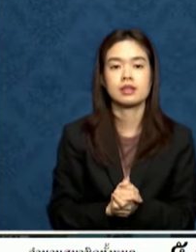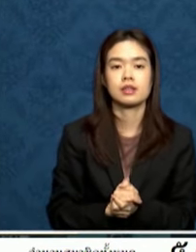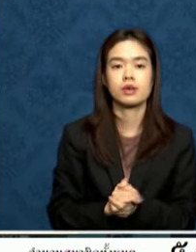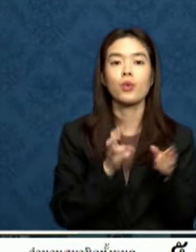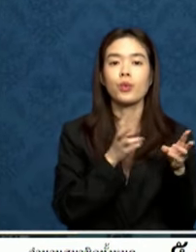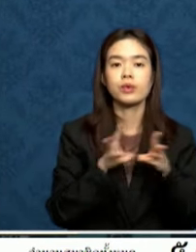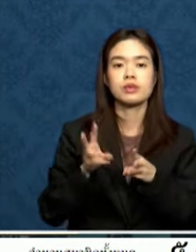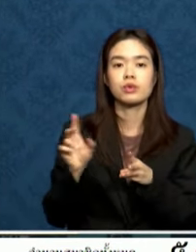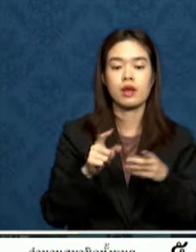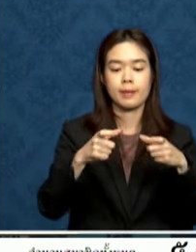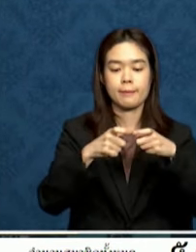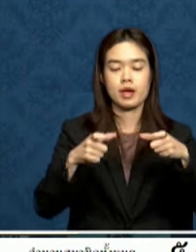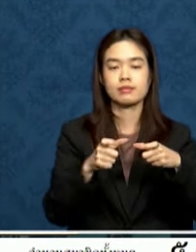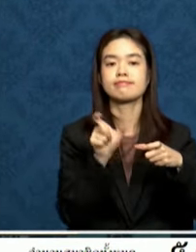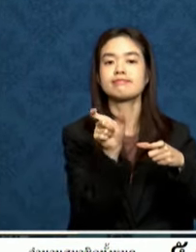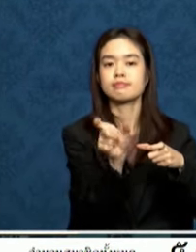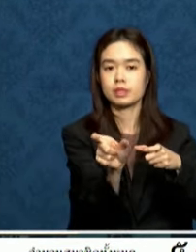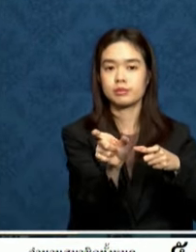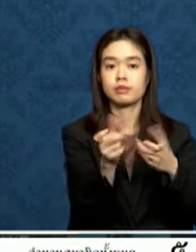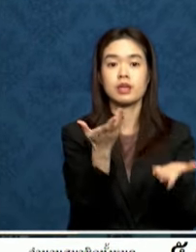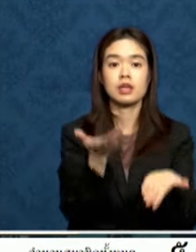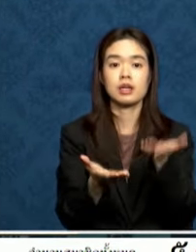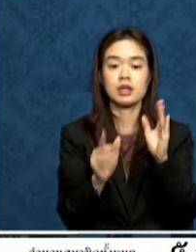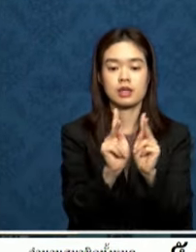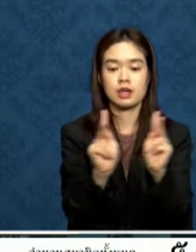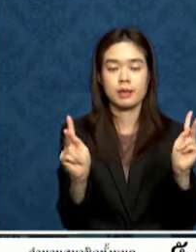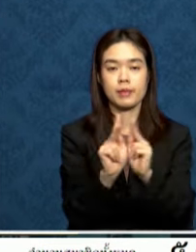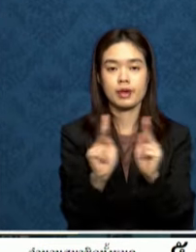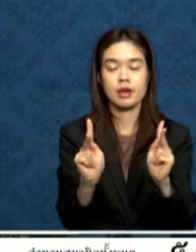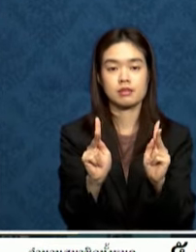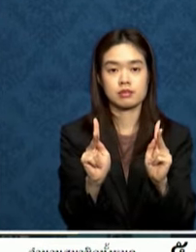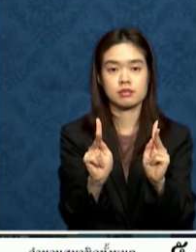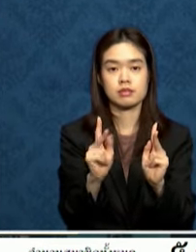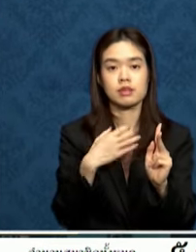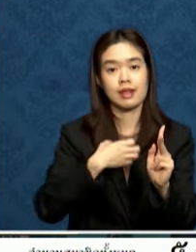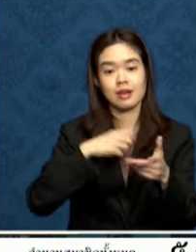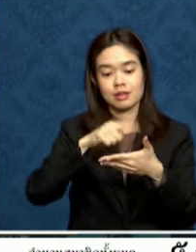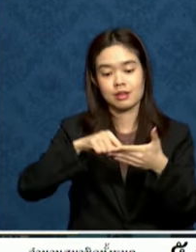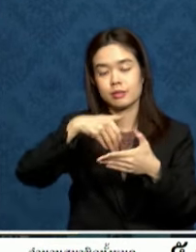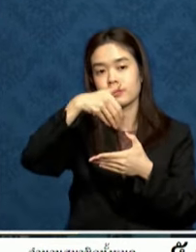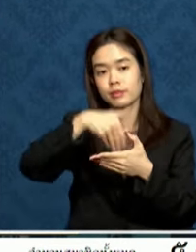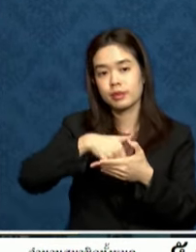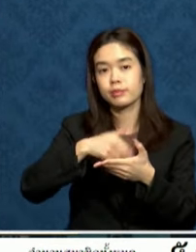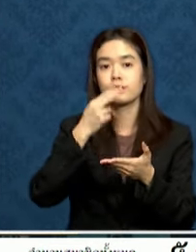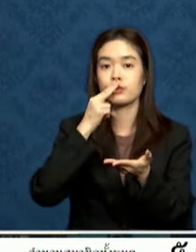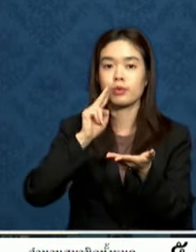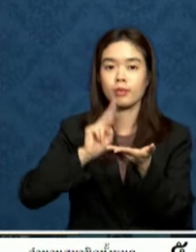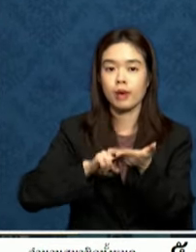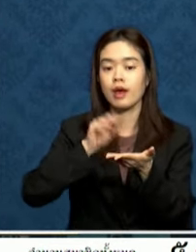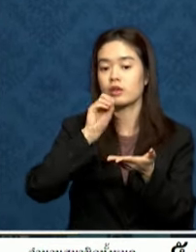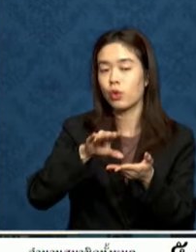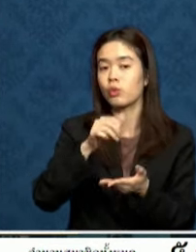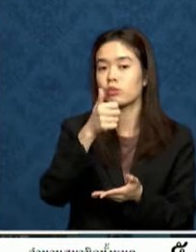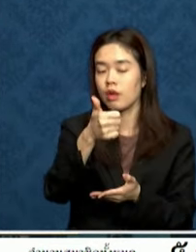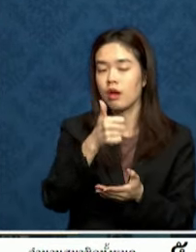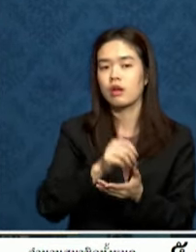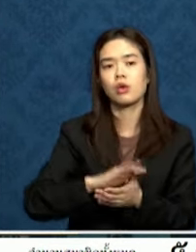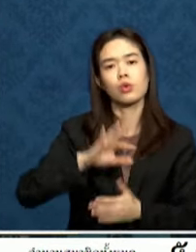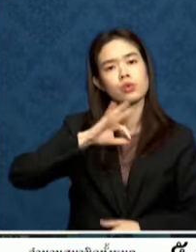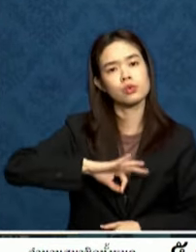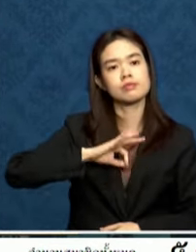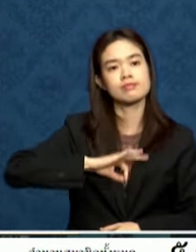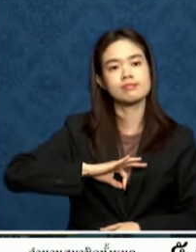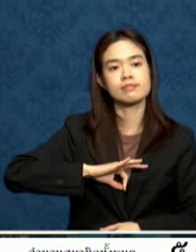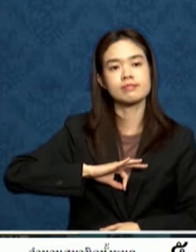เสียงหรือคณะกรรมการอาจกำหนดให้กระทำโดยวิธีการลงคะแนนออกเสียงทางไปรษณีย์ผมชอบใจครับทั้ง